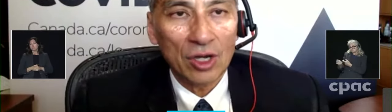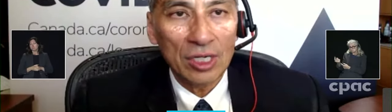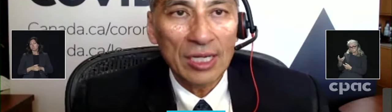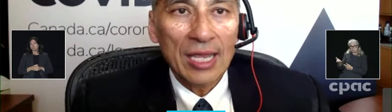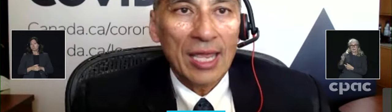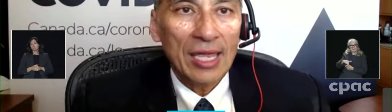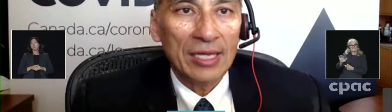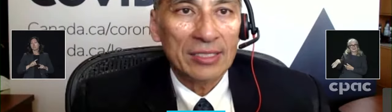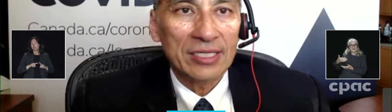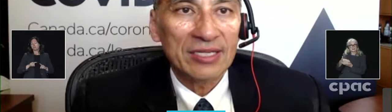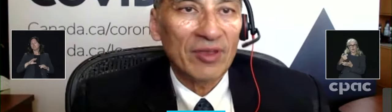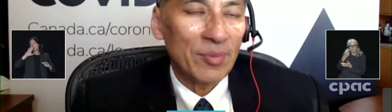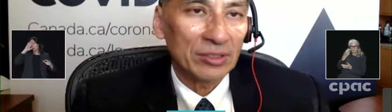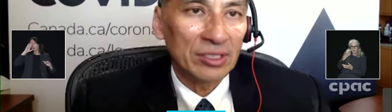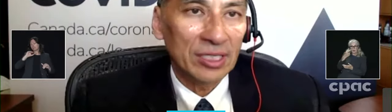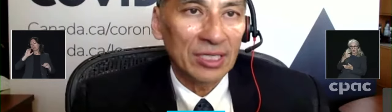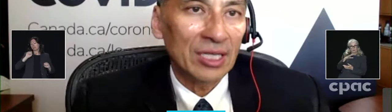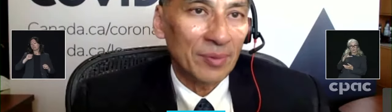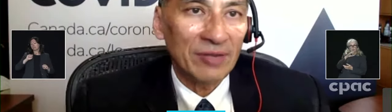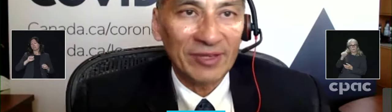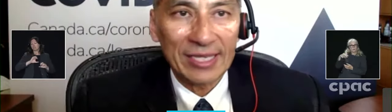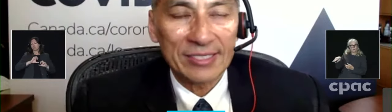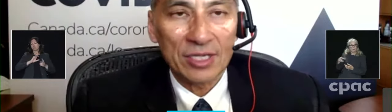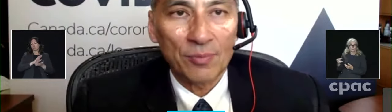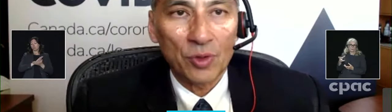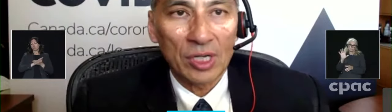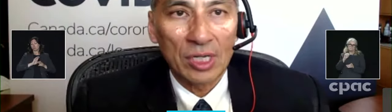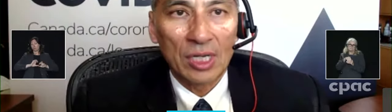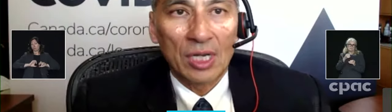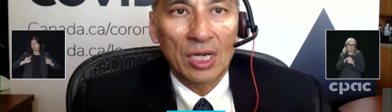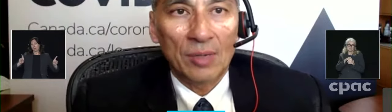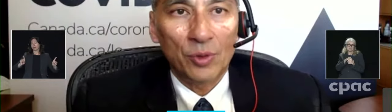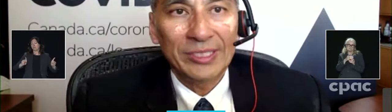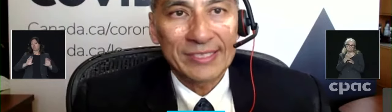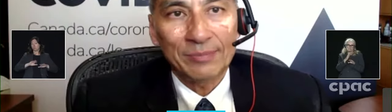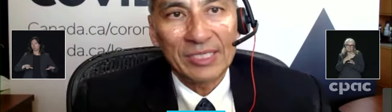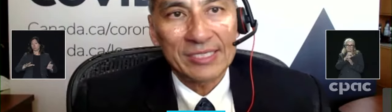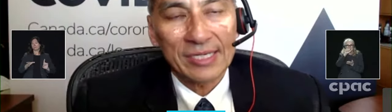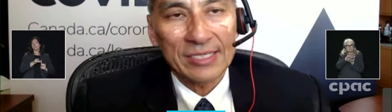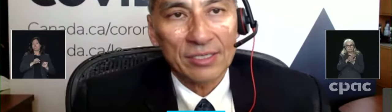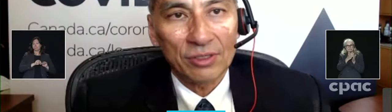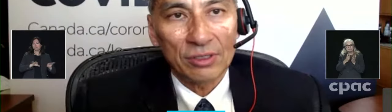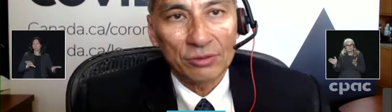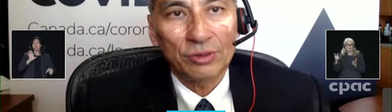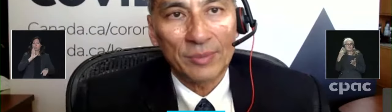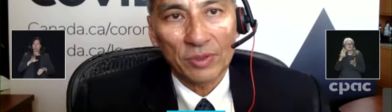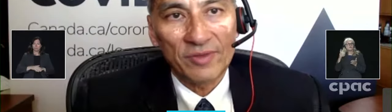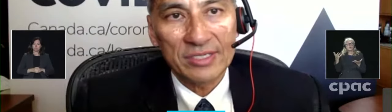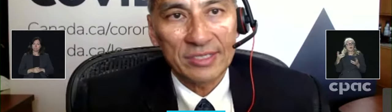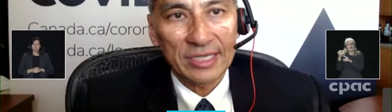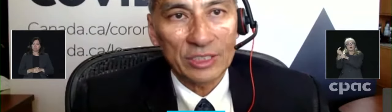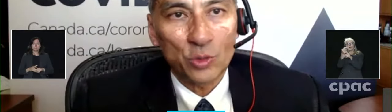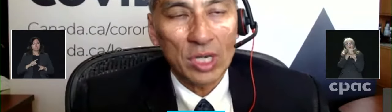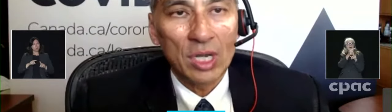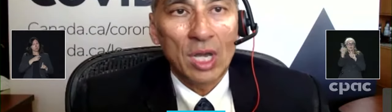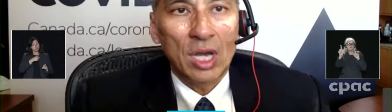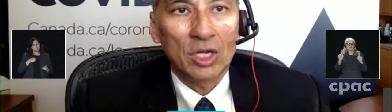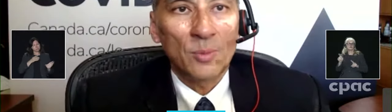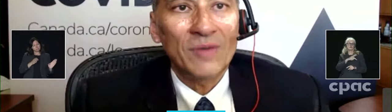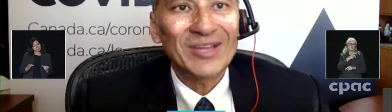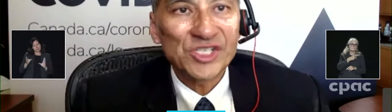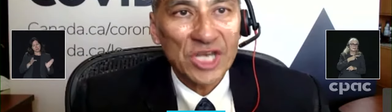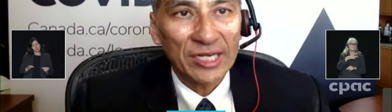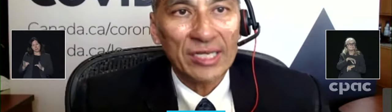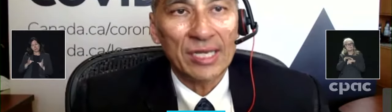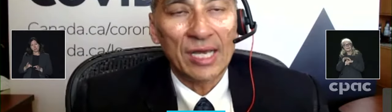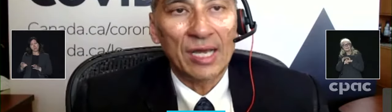à l'école. Et ça fait partie de la planification pour les administrations dans toutes les provinces et territoires. Alors,